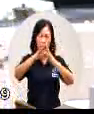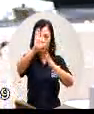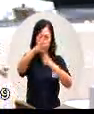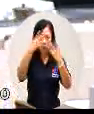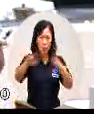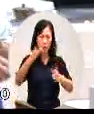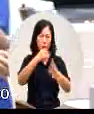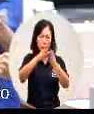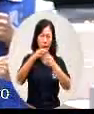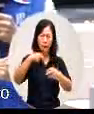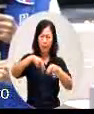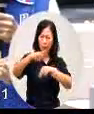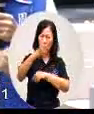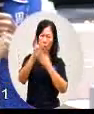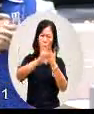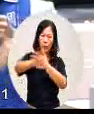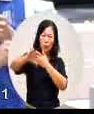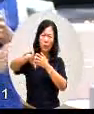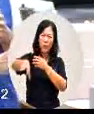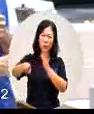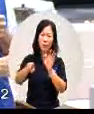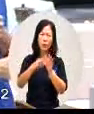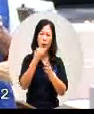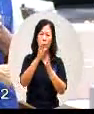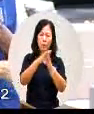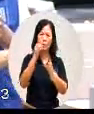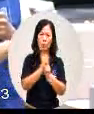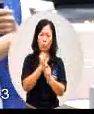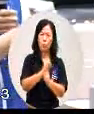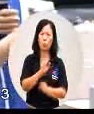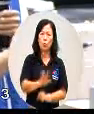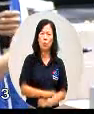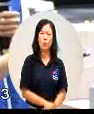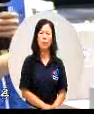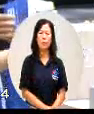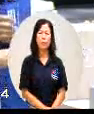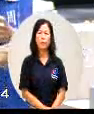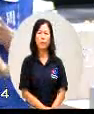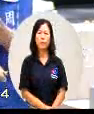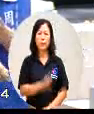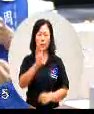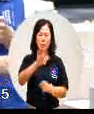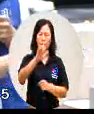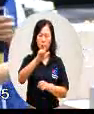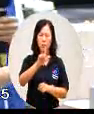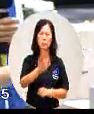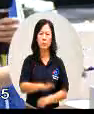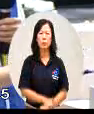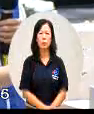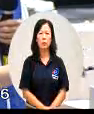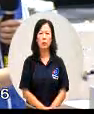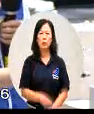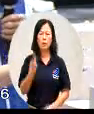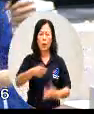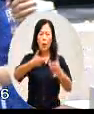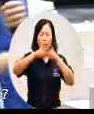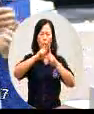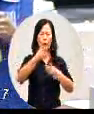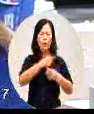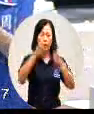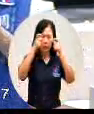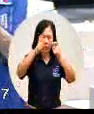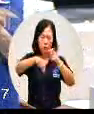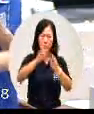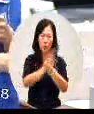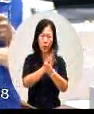流落在外地的任职的这些老师们返乡来服务，拜托